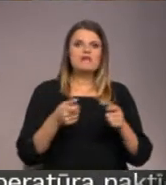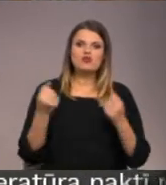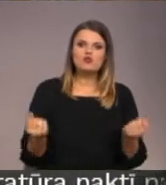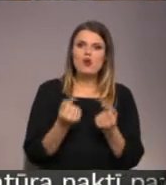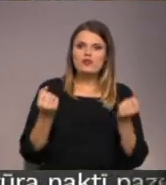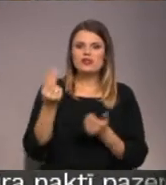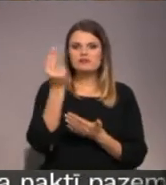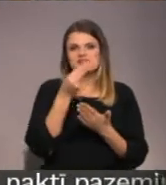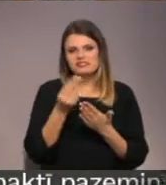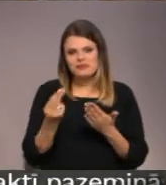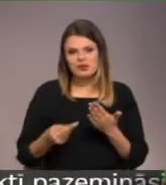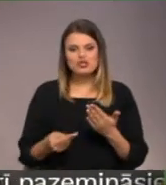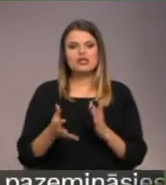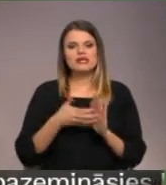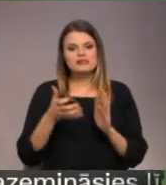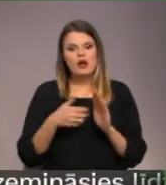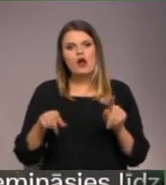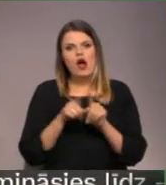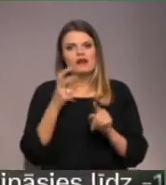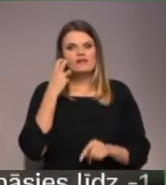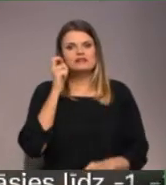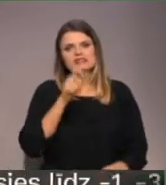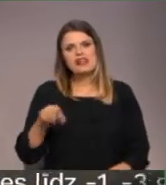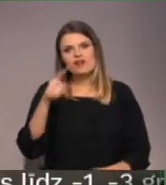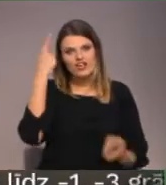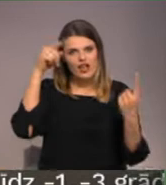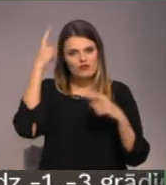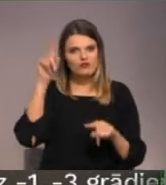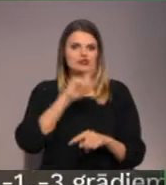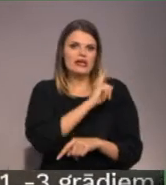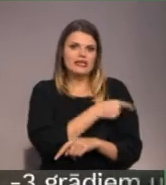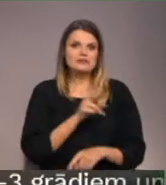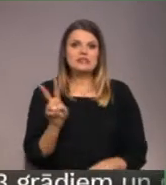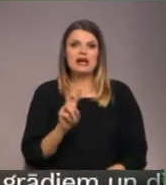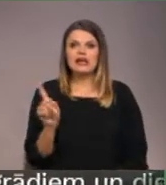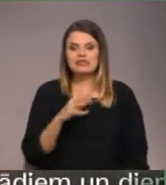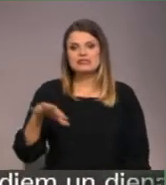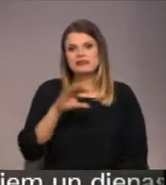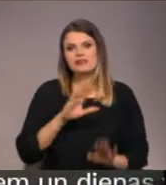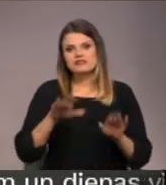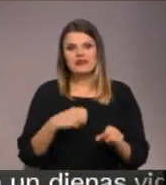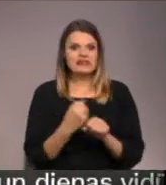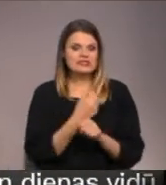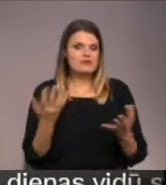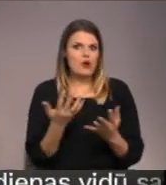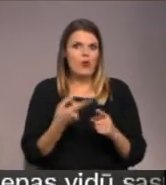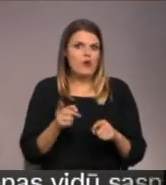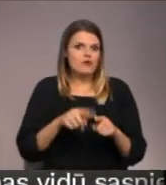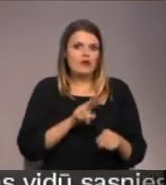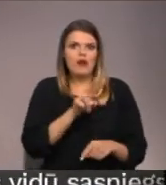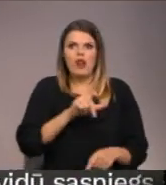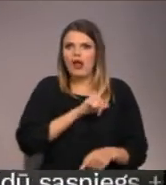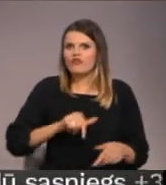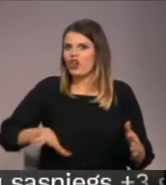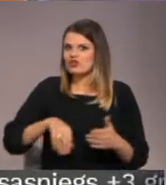nodarbības zīmēšanā. Izmantot arī to senioru radošo potenciālu, kas viņiem ir, ka mēs varētu izdarīt kaut ko tādu, kas Latvijā līdz šim nekad nav